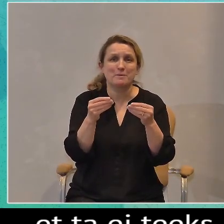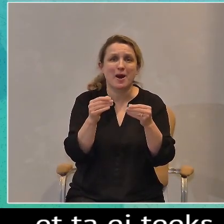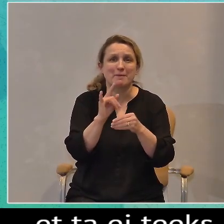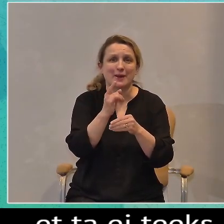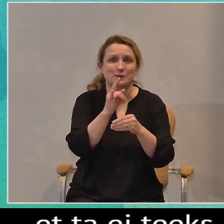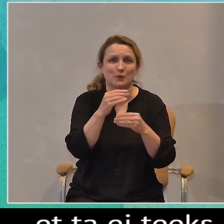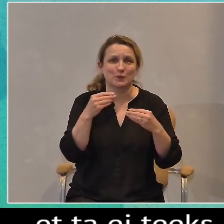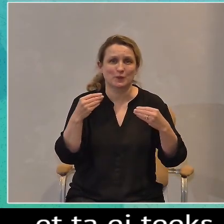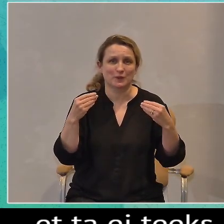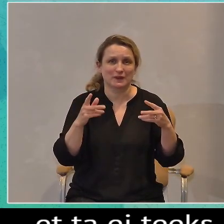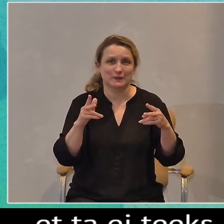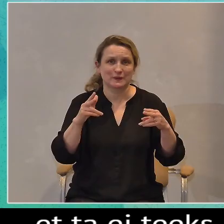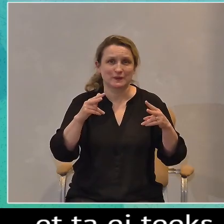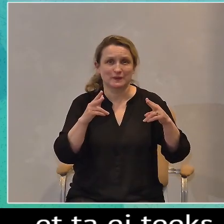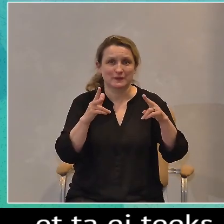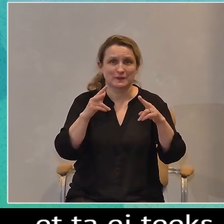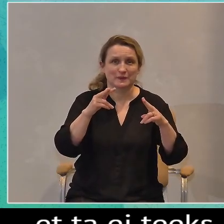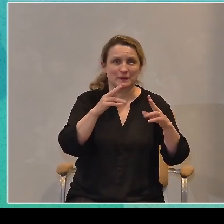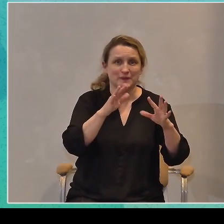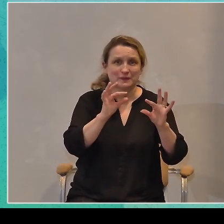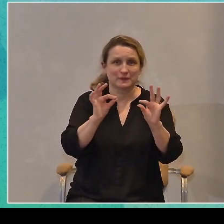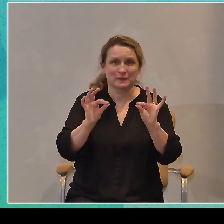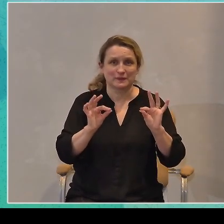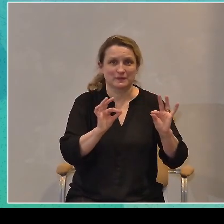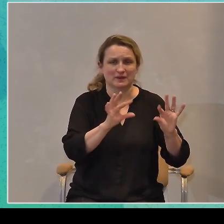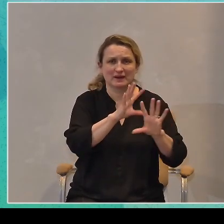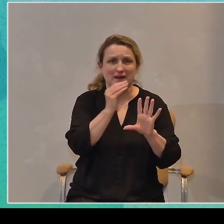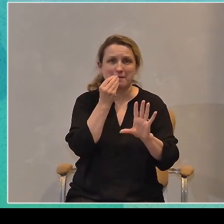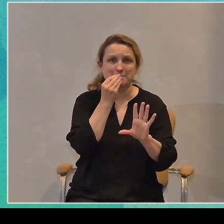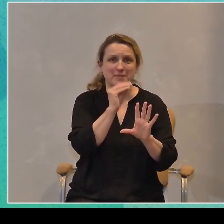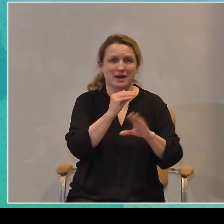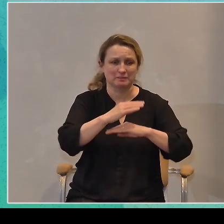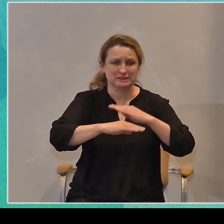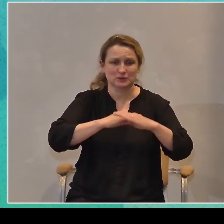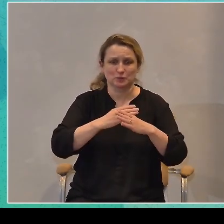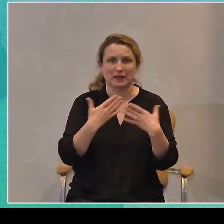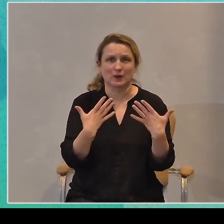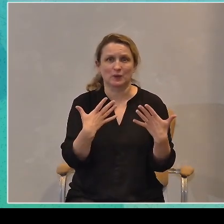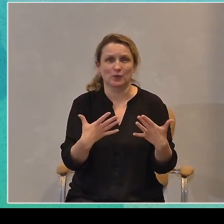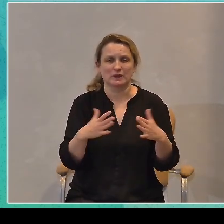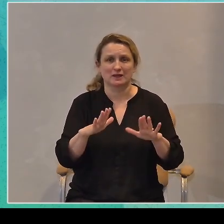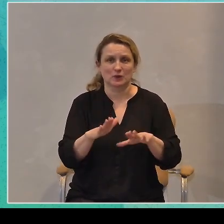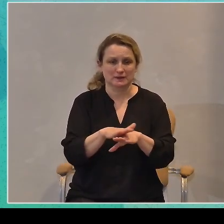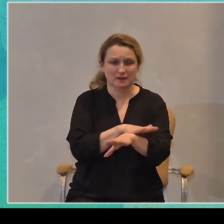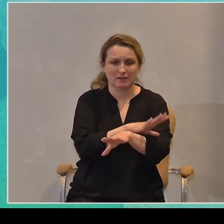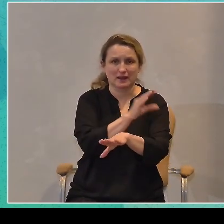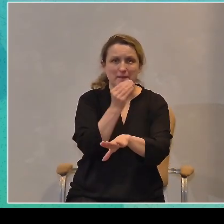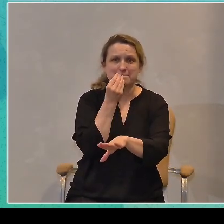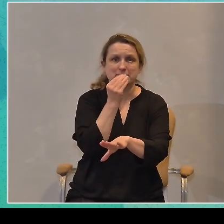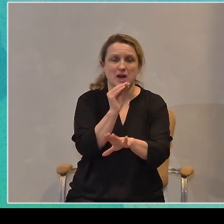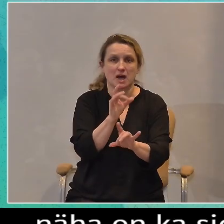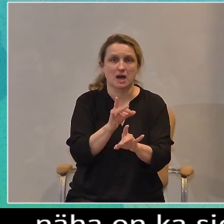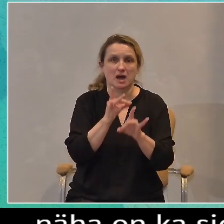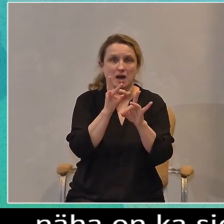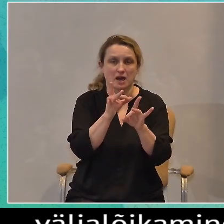riiete välja lõikamine, et missugused on kõige paremad sidumised ja katmised. Siin on nüüd